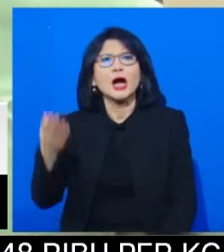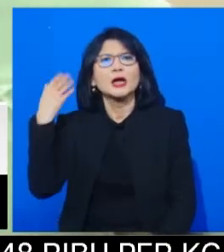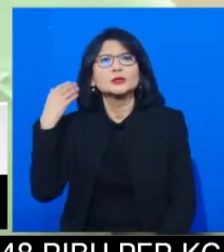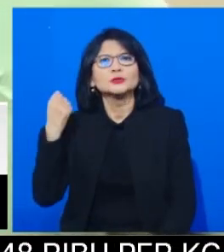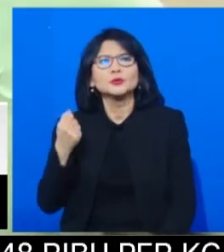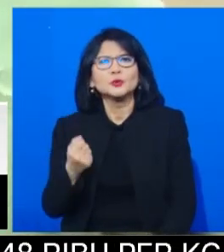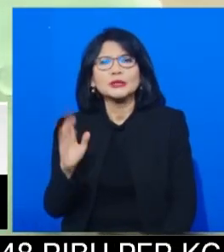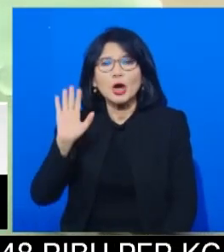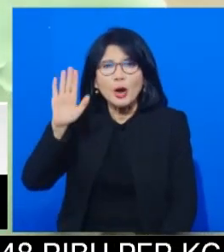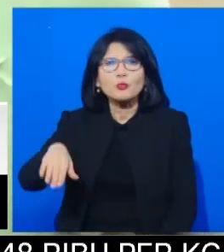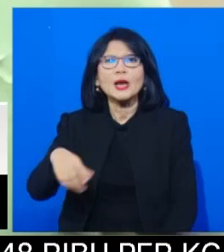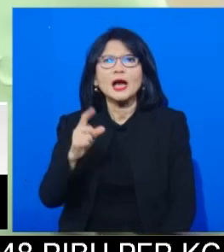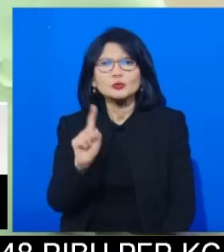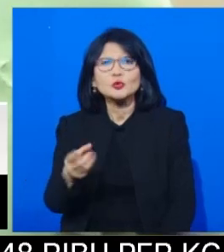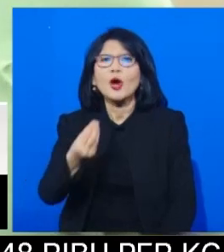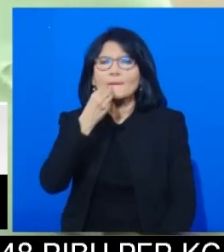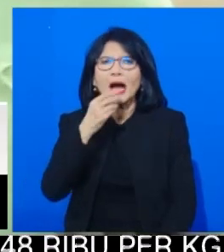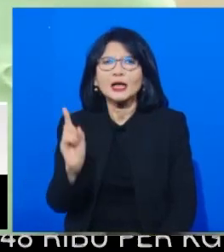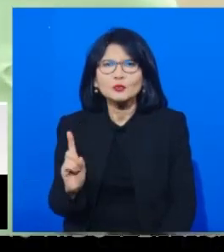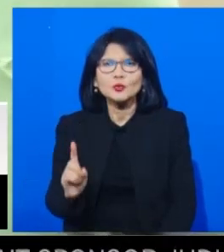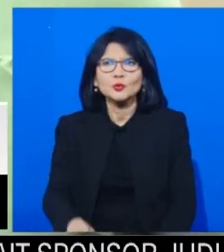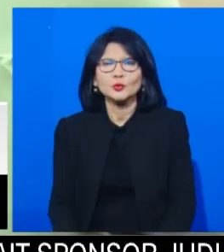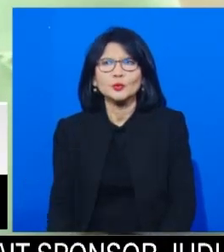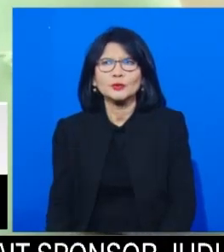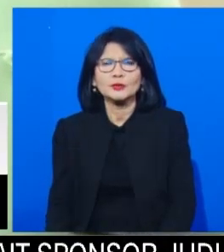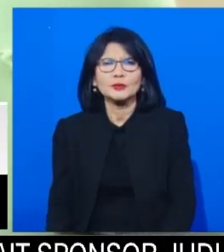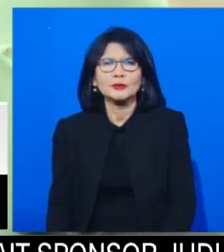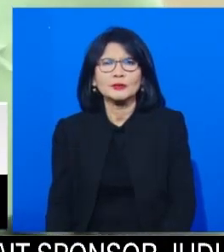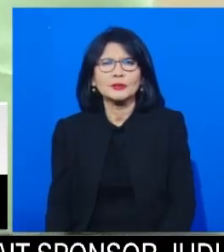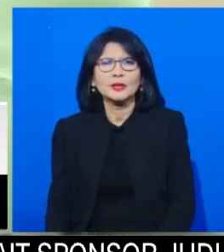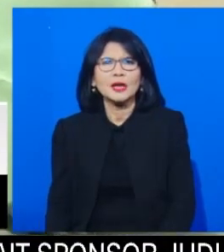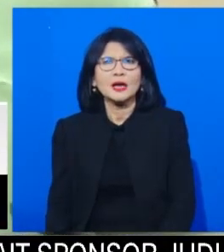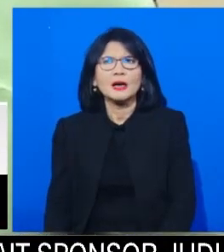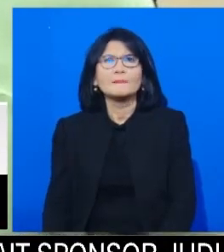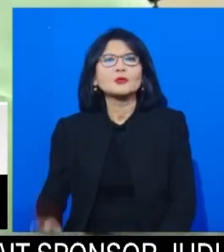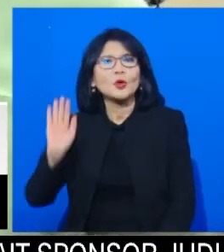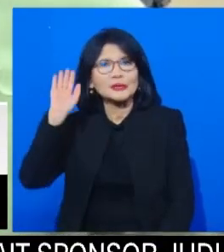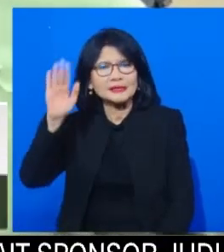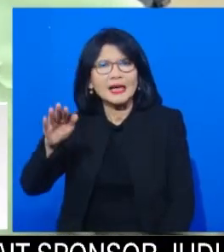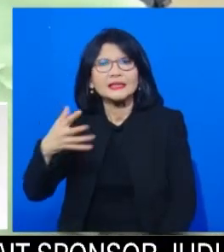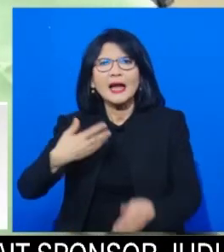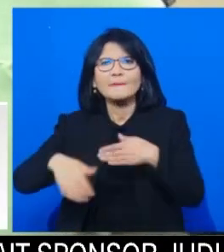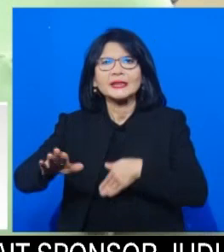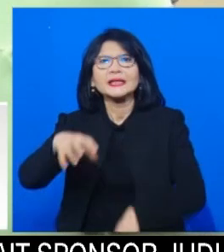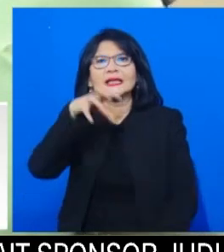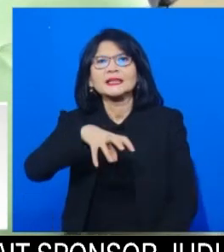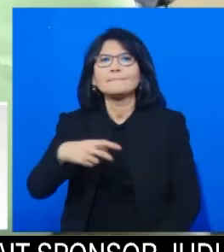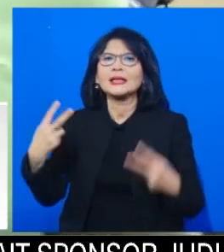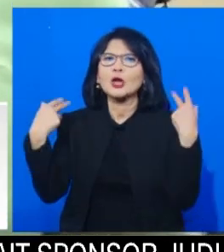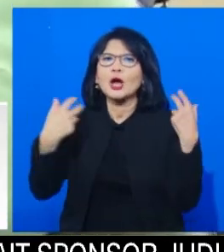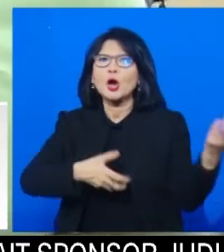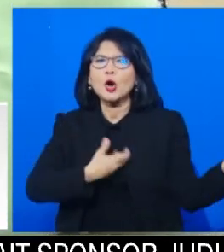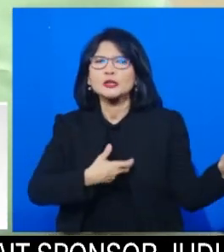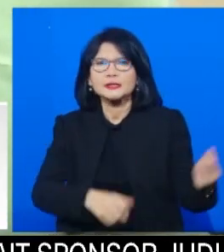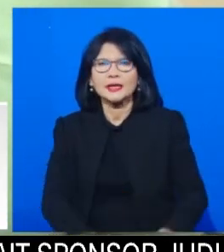ke makan dulu, terus pulang ke rumah makan dulu, sarapan, baru jam 9.30 berangkat ke lokasi konser. Terus lain